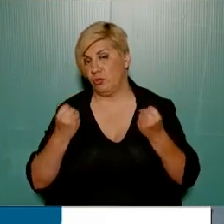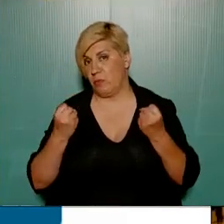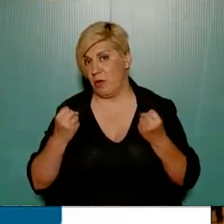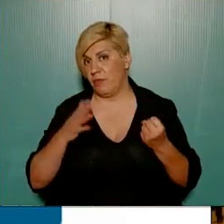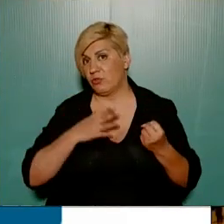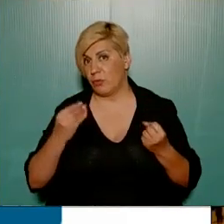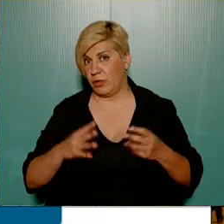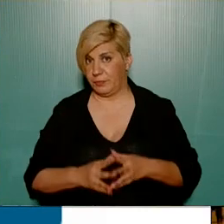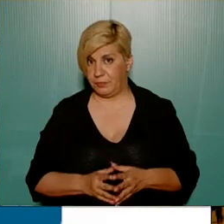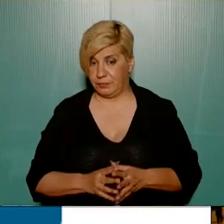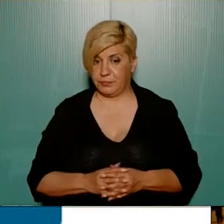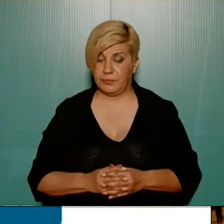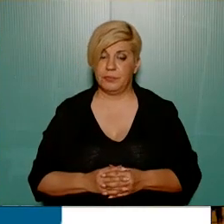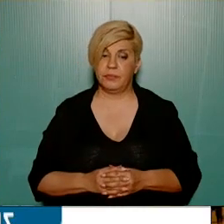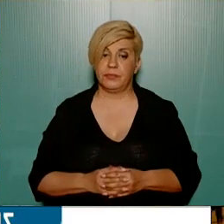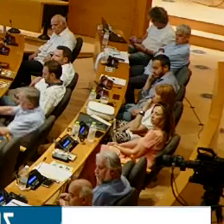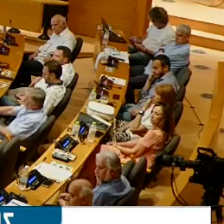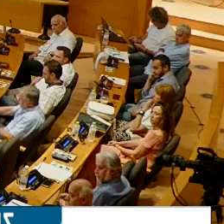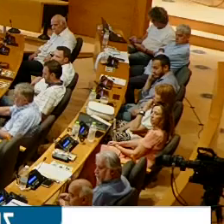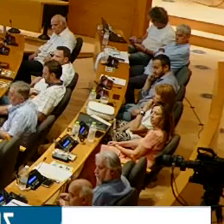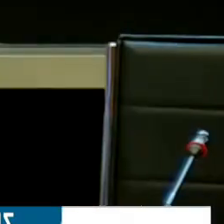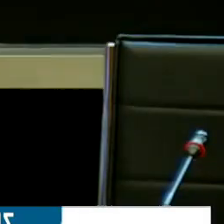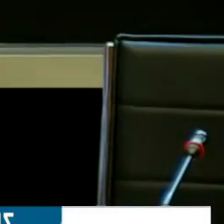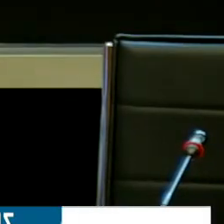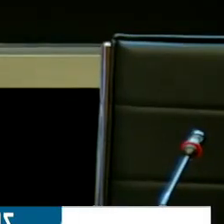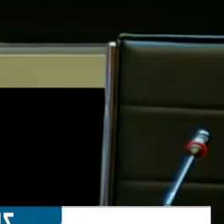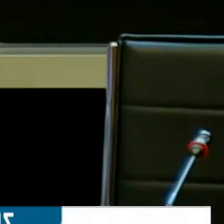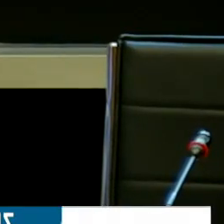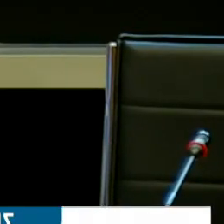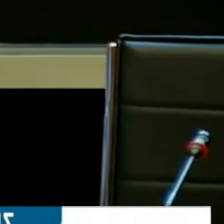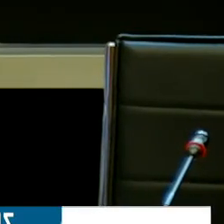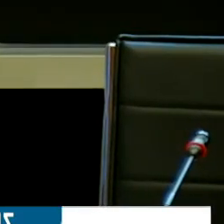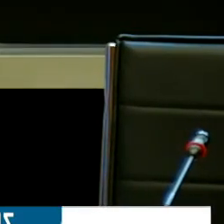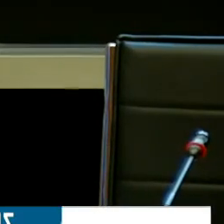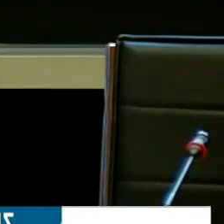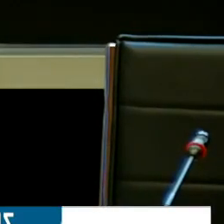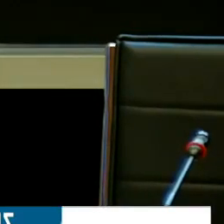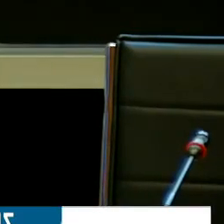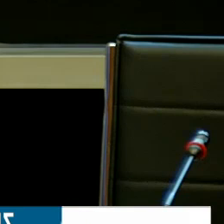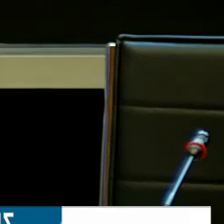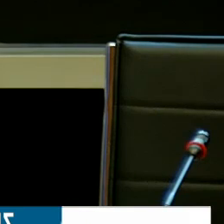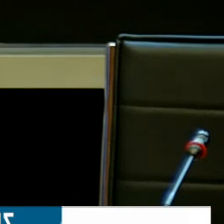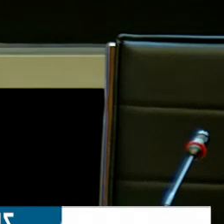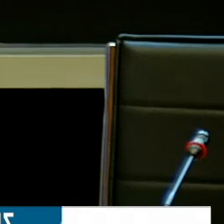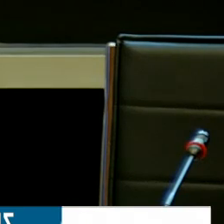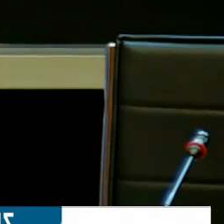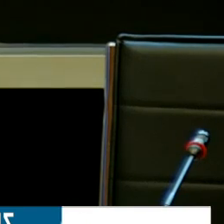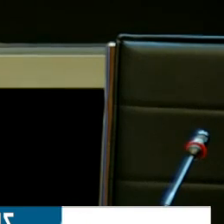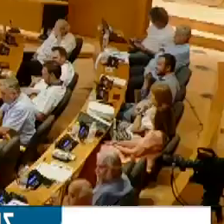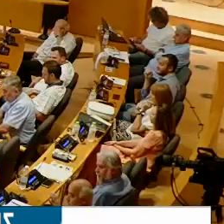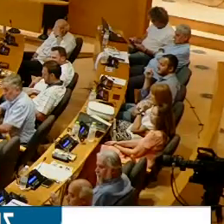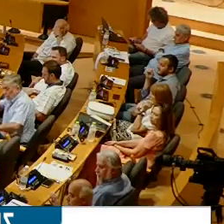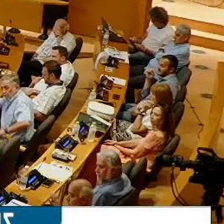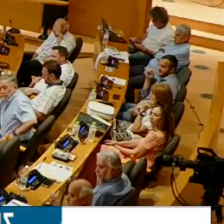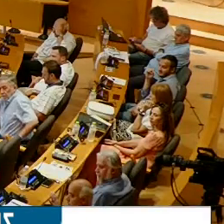πολύ. Ευχαριστούμε. Κύριε Δημητριάδη, γιατί δεν κάνατε κάτι? Και ευχαριστώ για αυτό που, για την πάσα που μου έκανε ο κ.